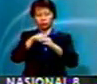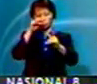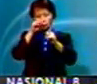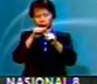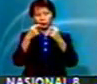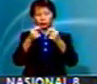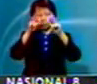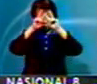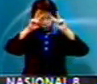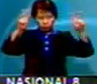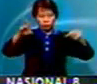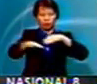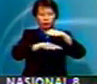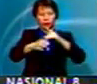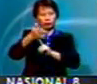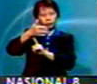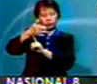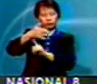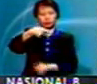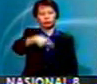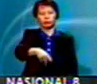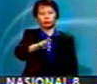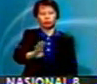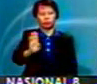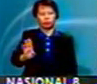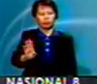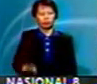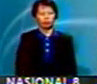pasukan pengaman di bawah panji-panji PBB.